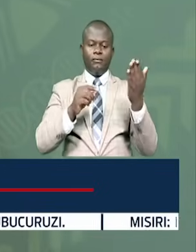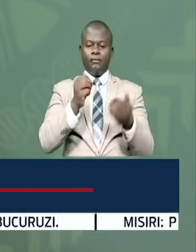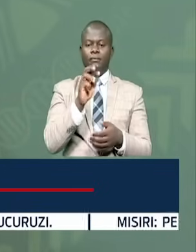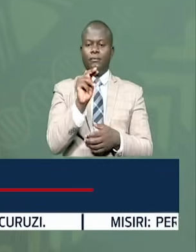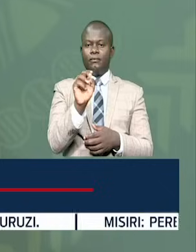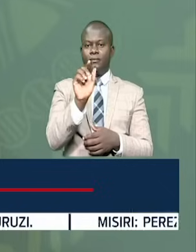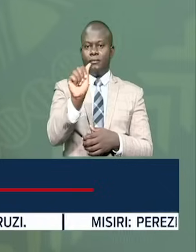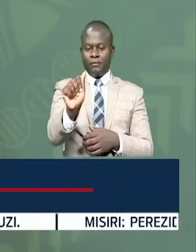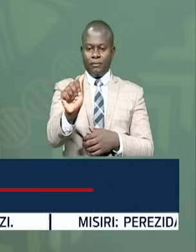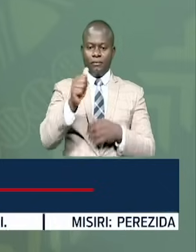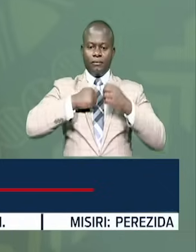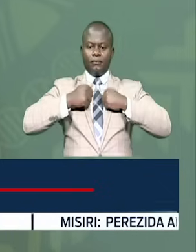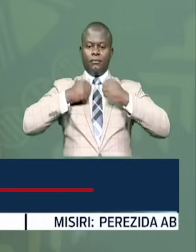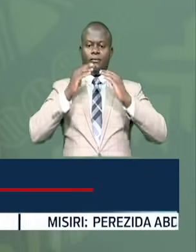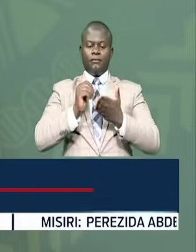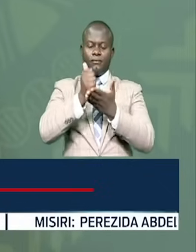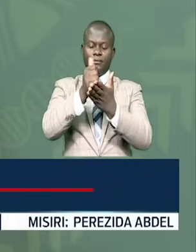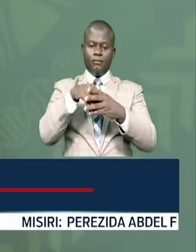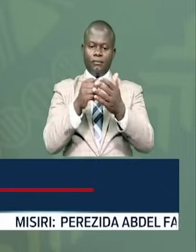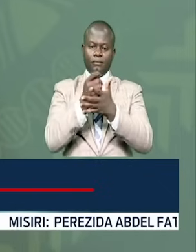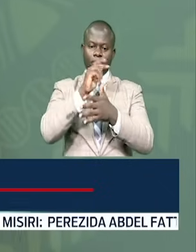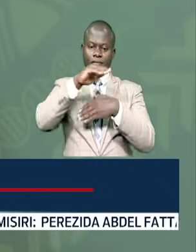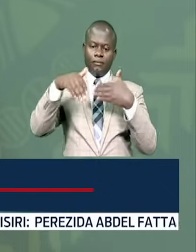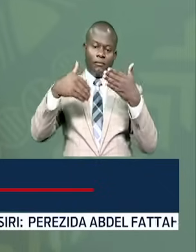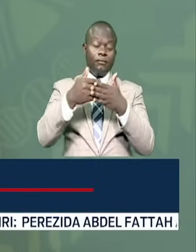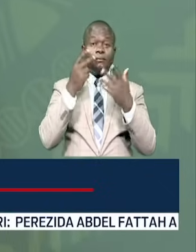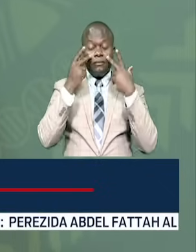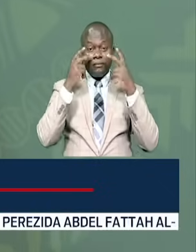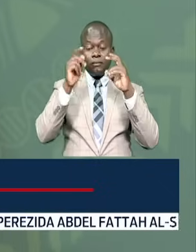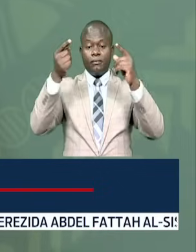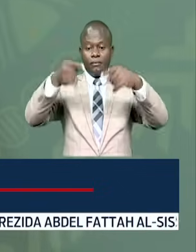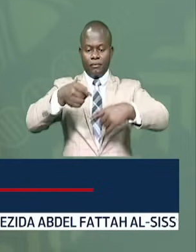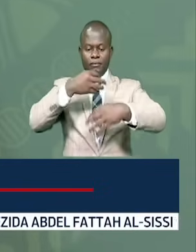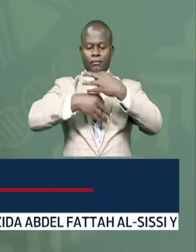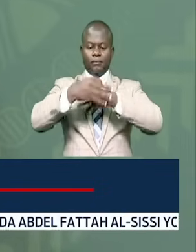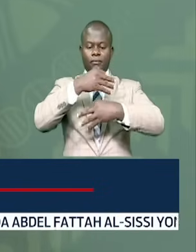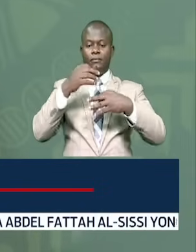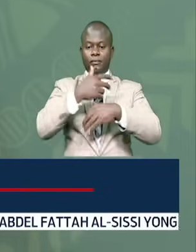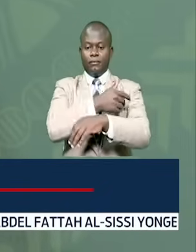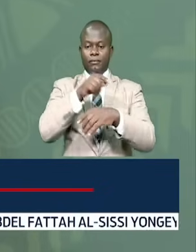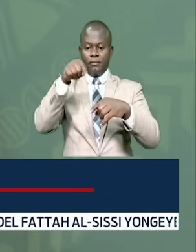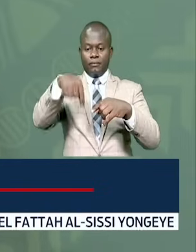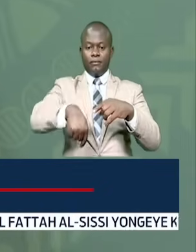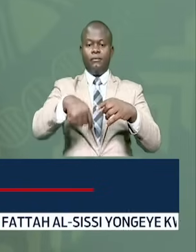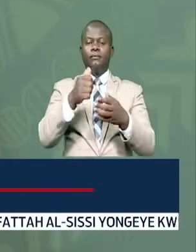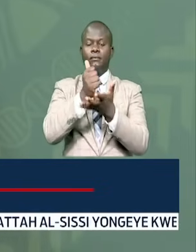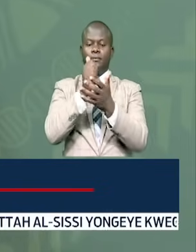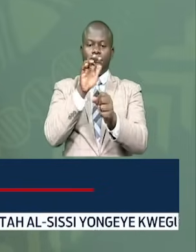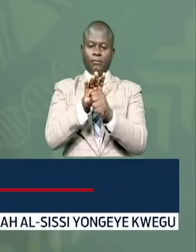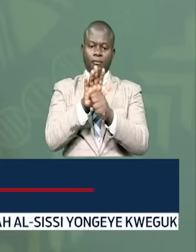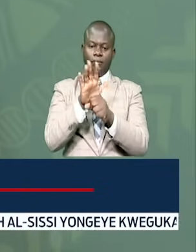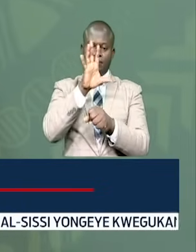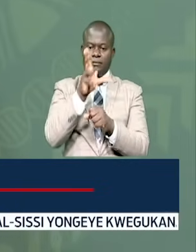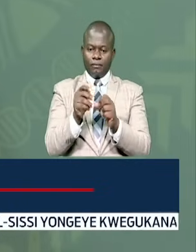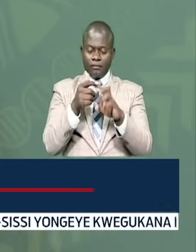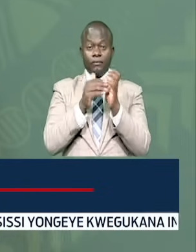mRNA. Rwanda rwafashije mu gutuma buri wese abona ko kuzana uruganda rw'inkingo hano ari igisubizo ku mugabane muri rusange.